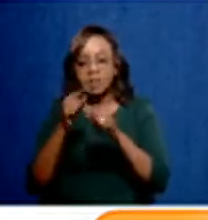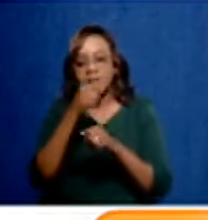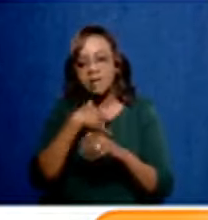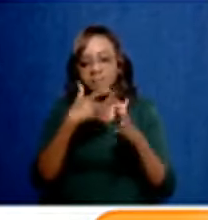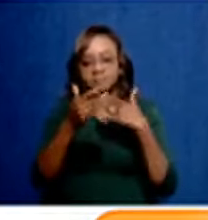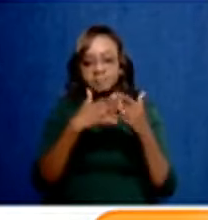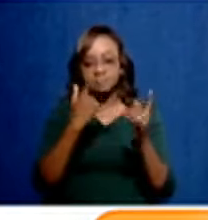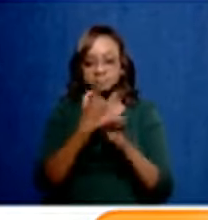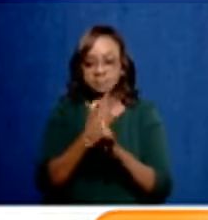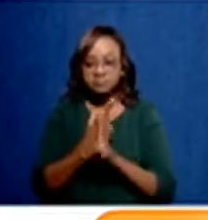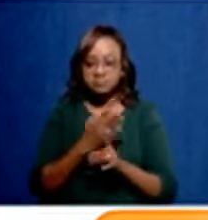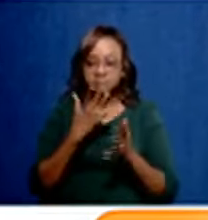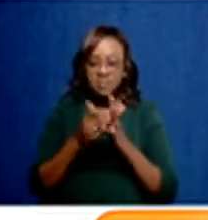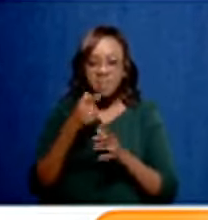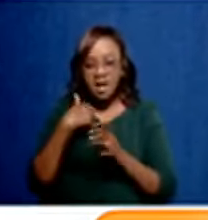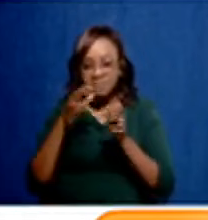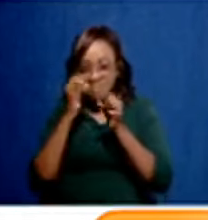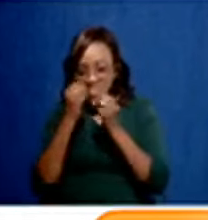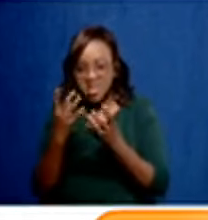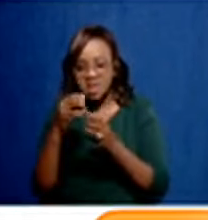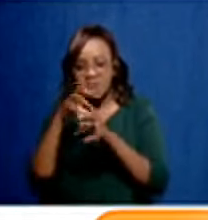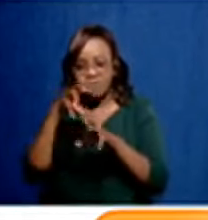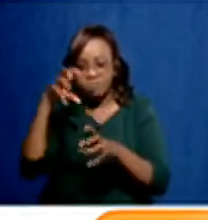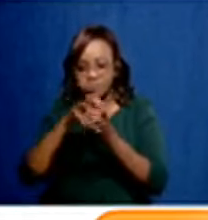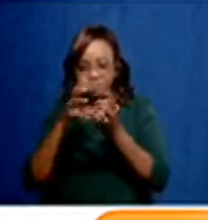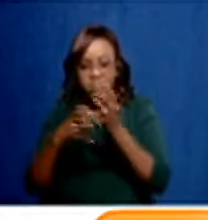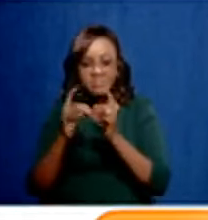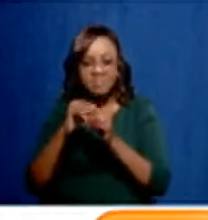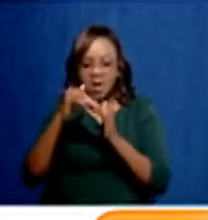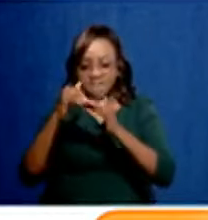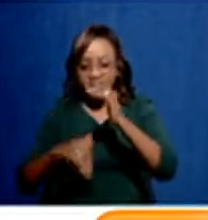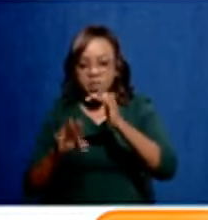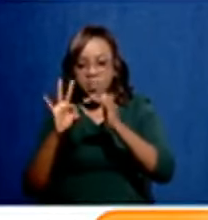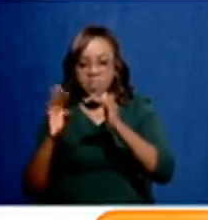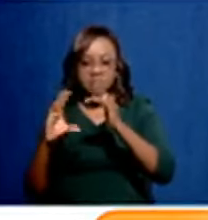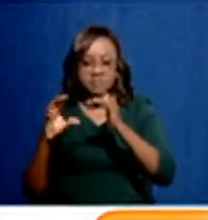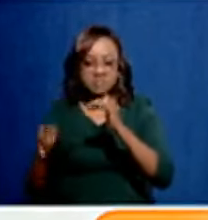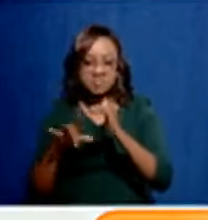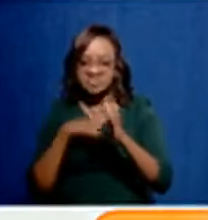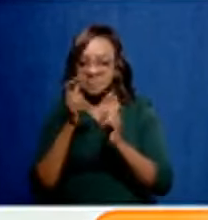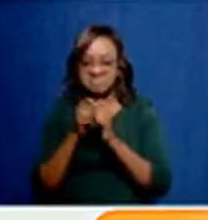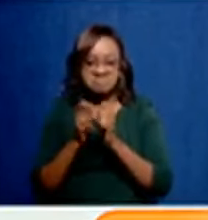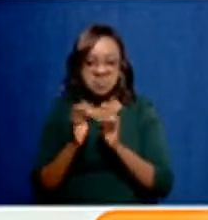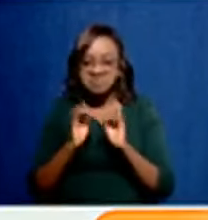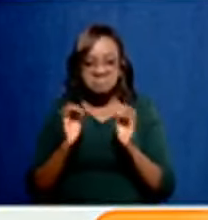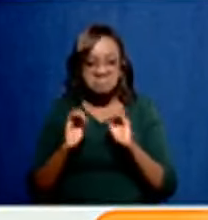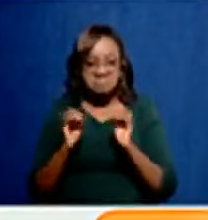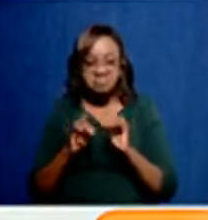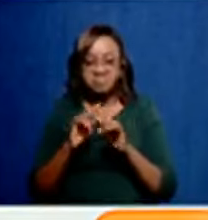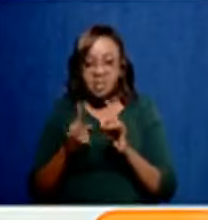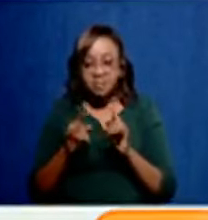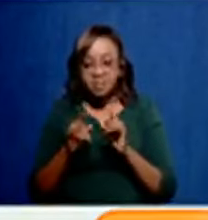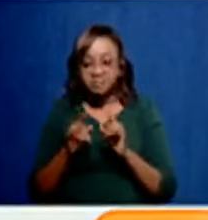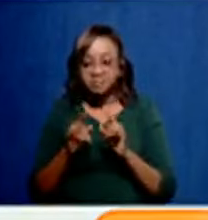tofauti. So unaweza kuwa na idadi mingi lakini ni chini ya sentimita 3, haitakupatia dalili yote.